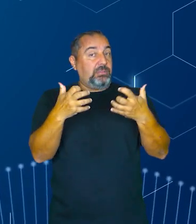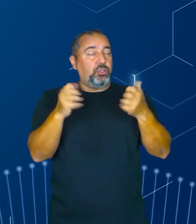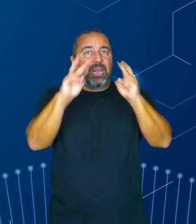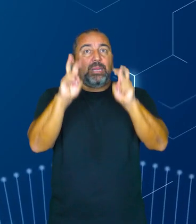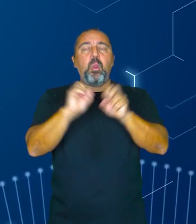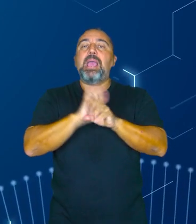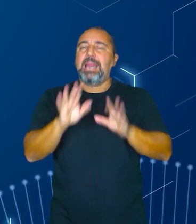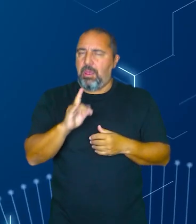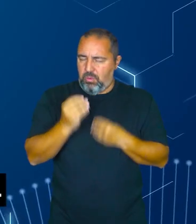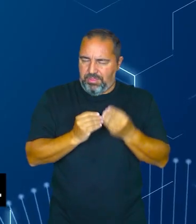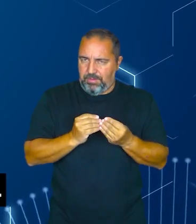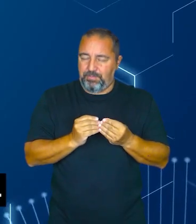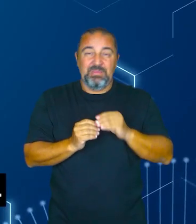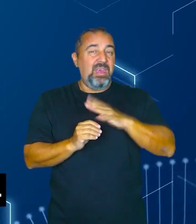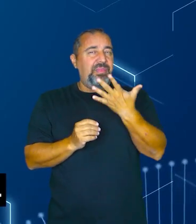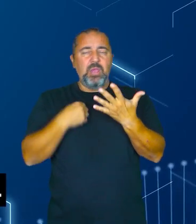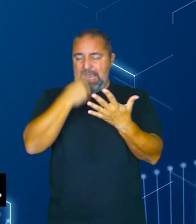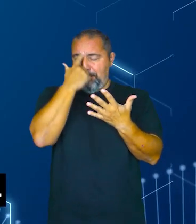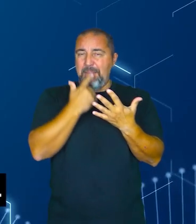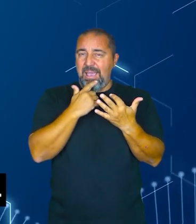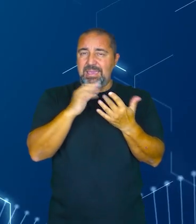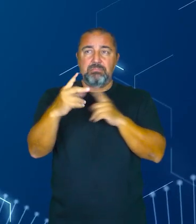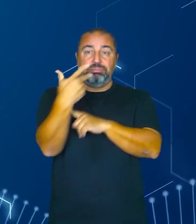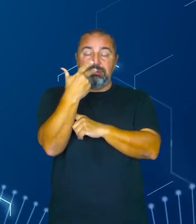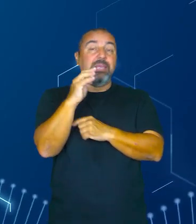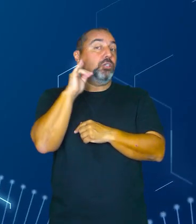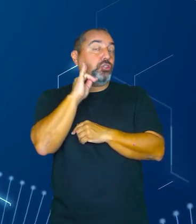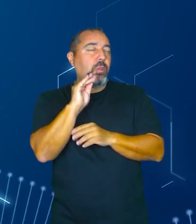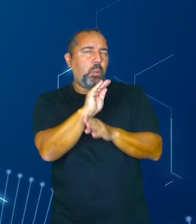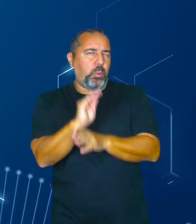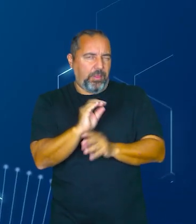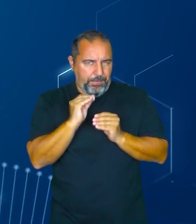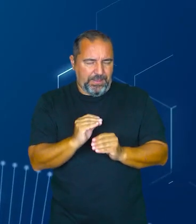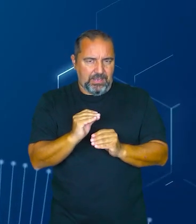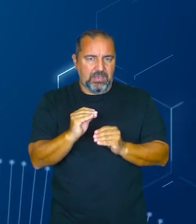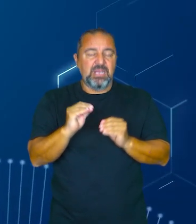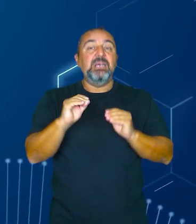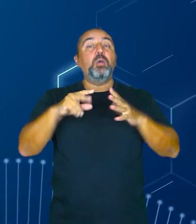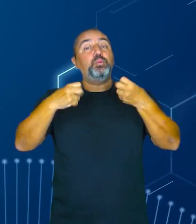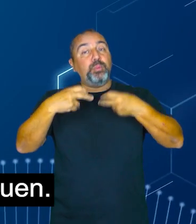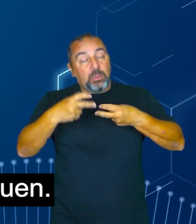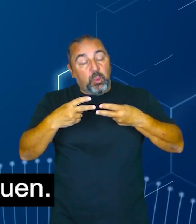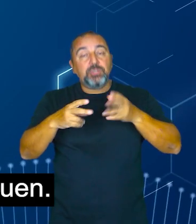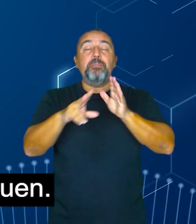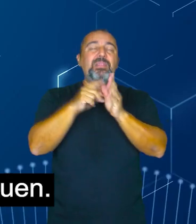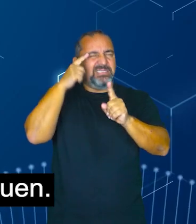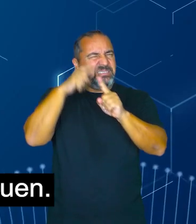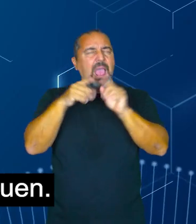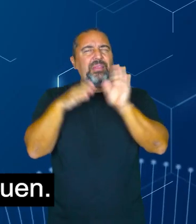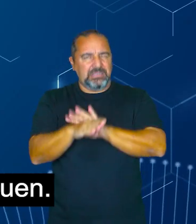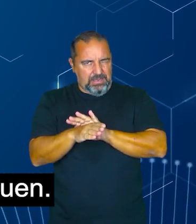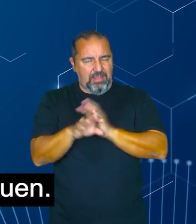testu argiak erabili. 5. Zaindu irudia eta soinua. 6. Bideoetan azpidatziak